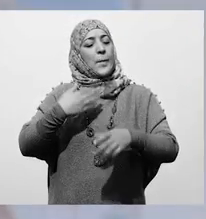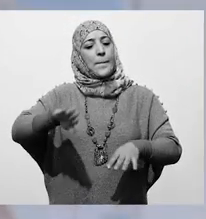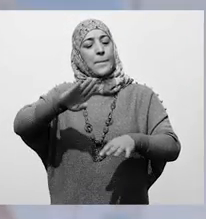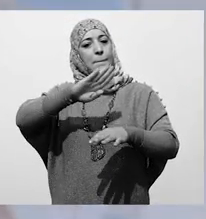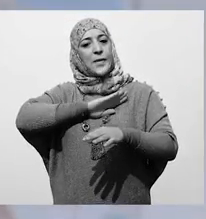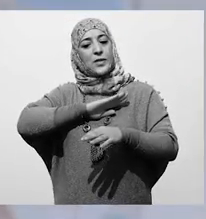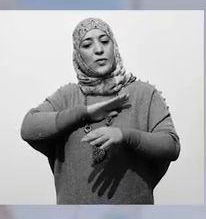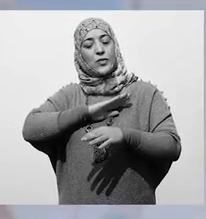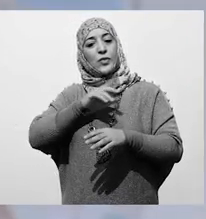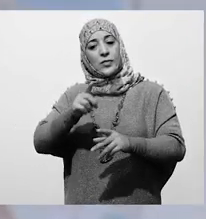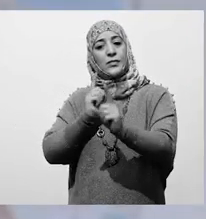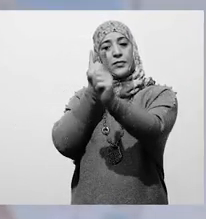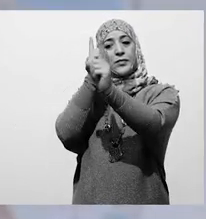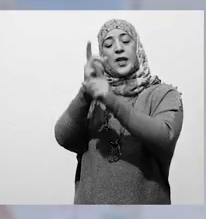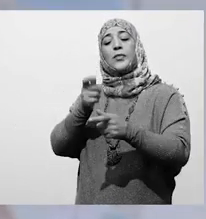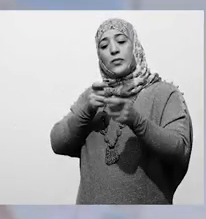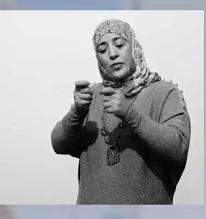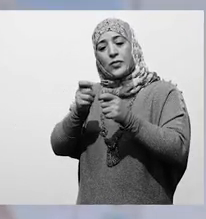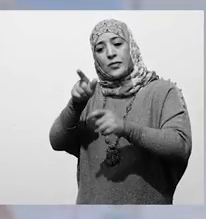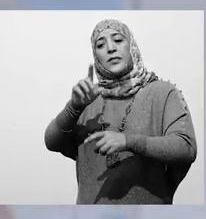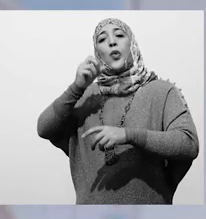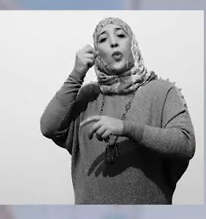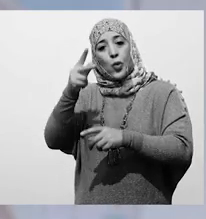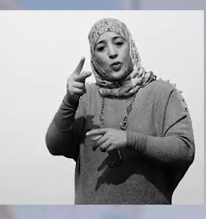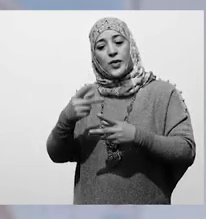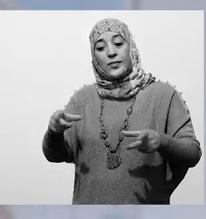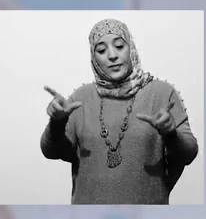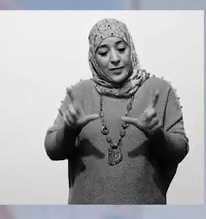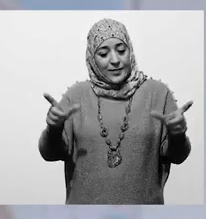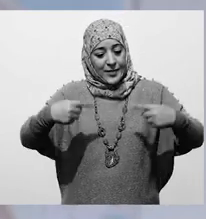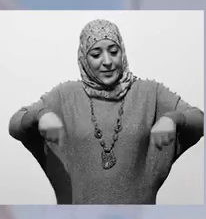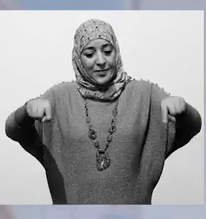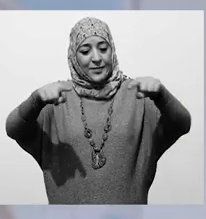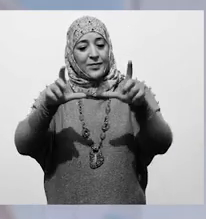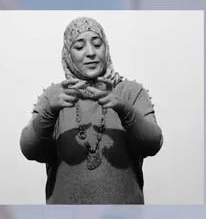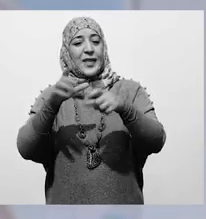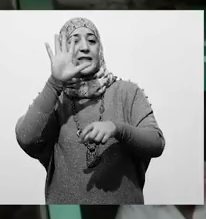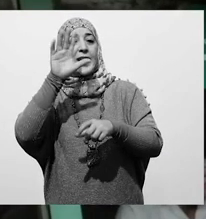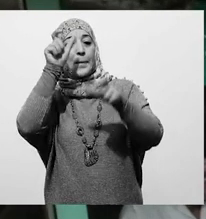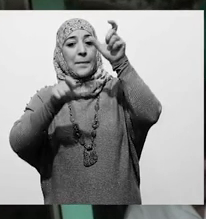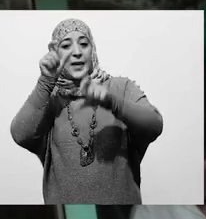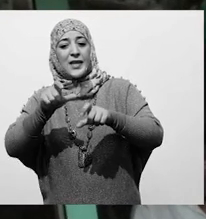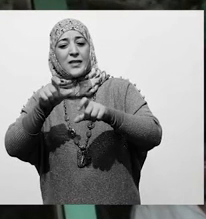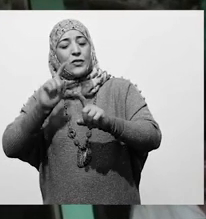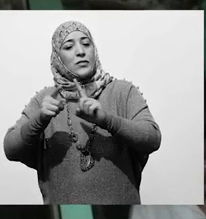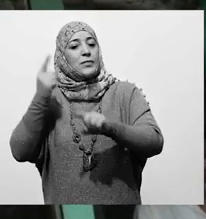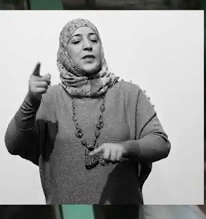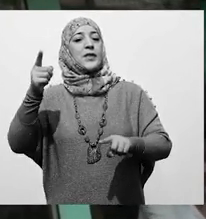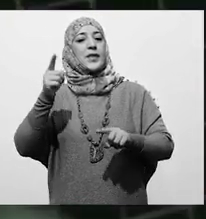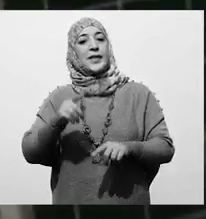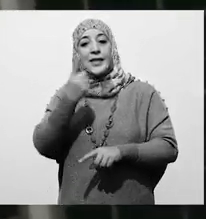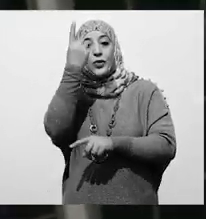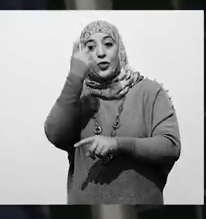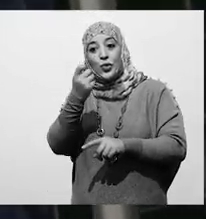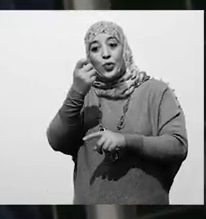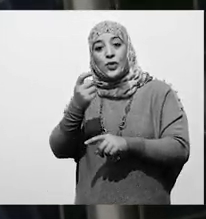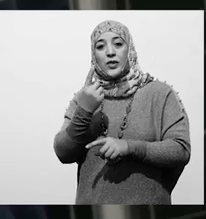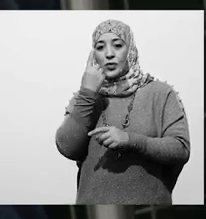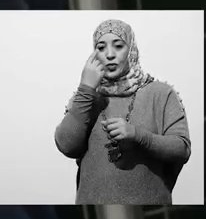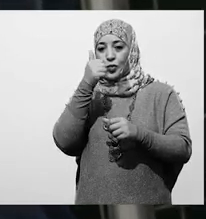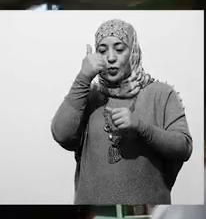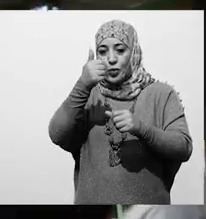bocquet chirdah mc5 madame une spécialité prend fin et adorable où je veux